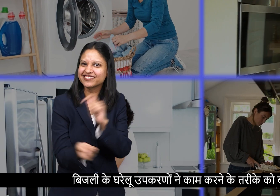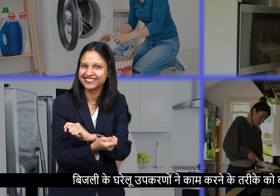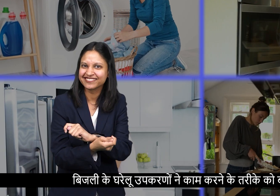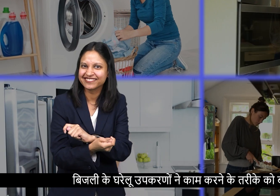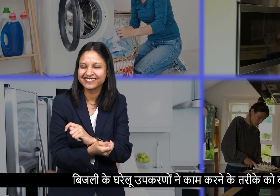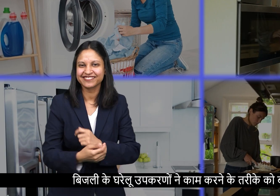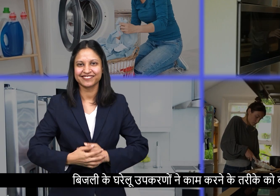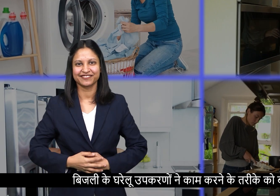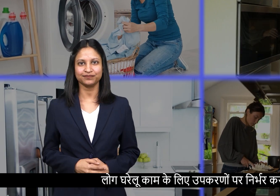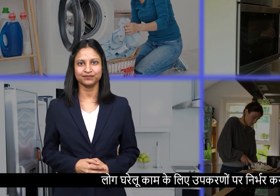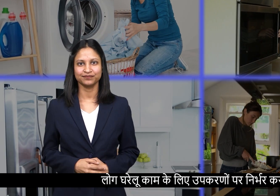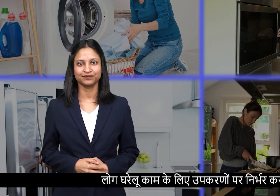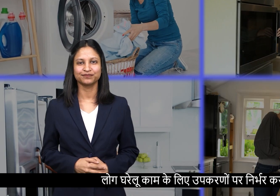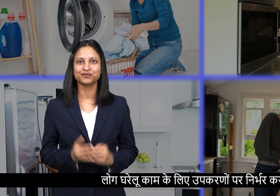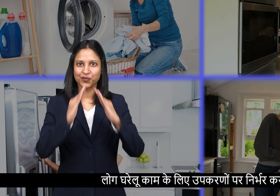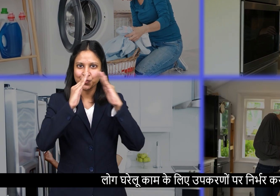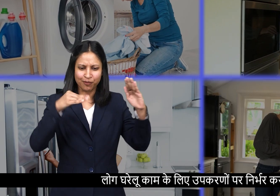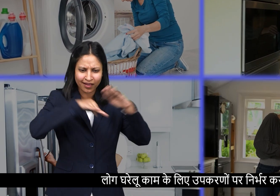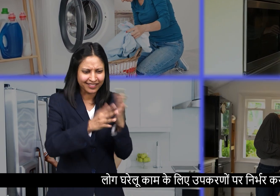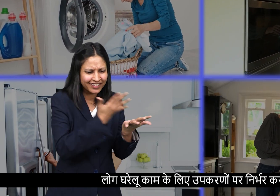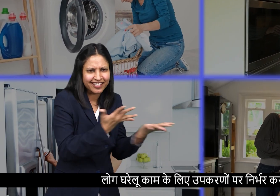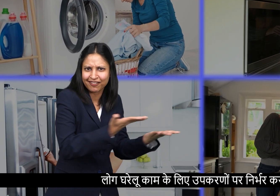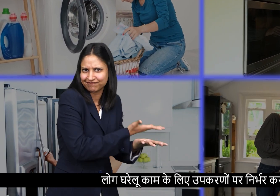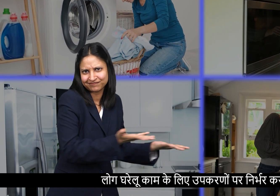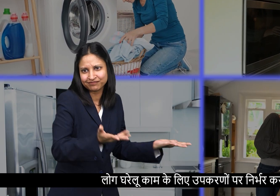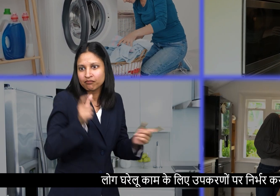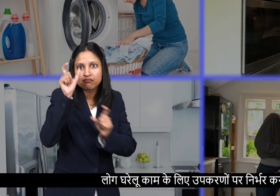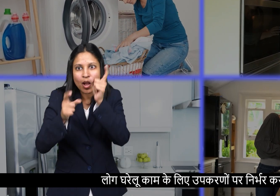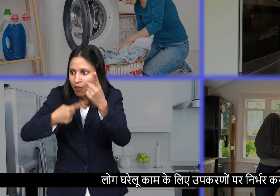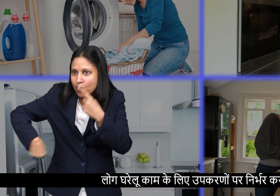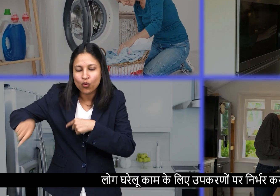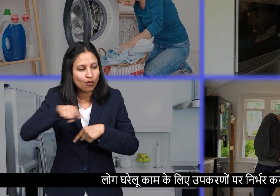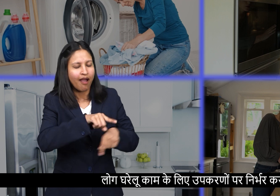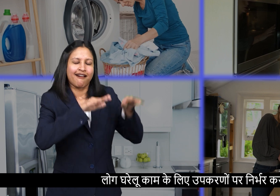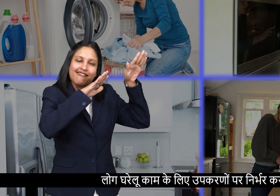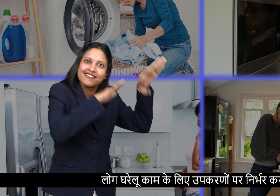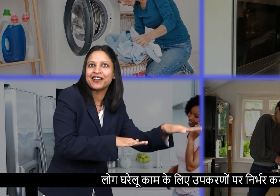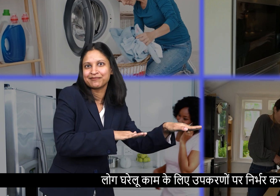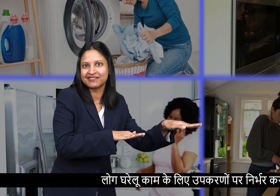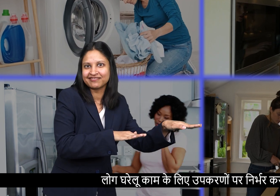लोग घरेलू काम के लिए उपकरणों पर निर्भर करते हैं।